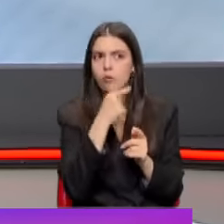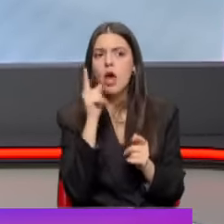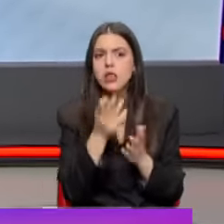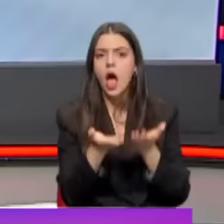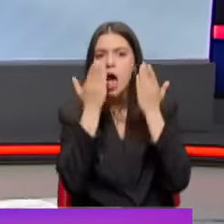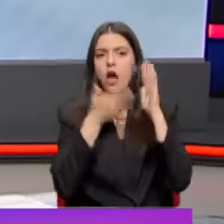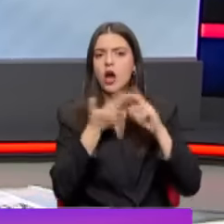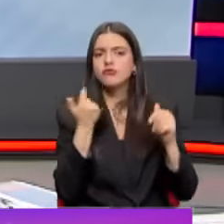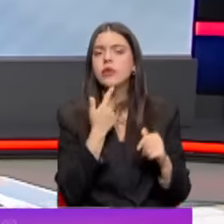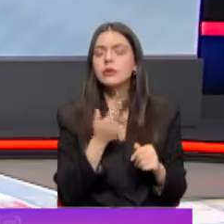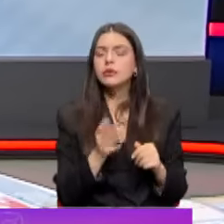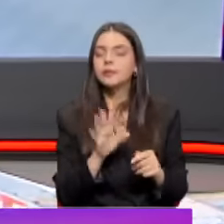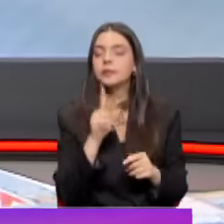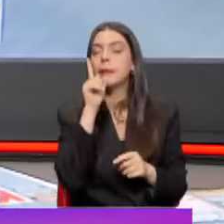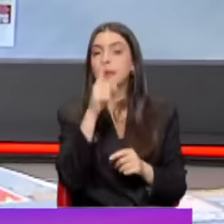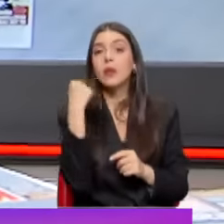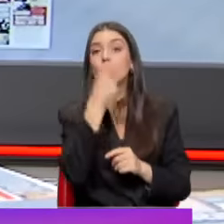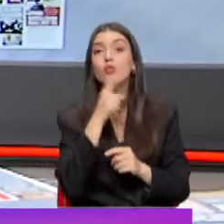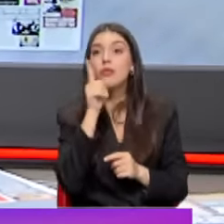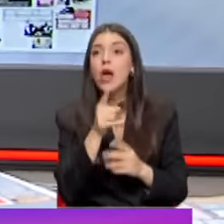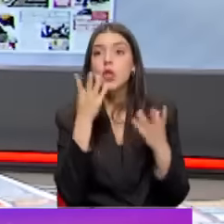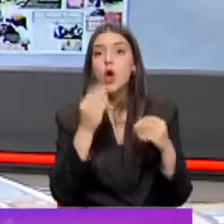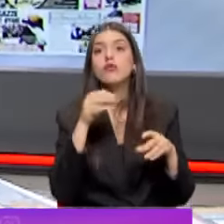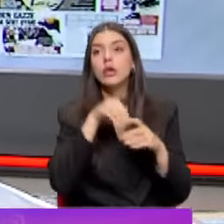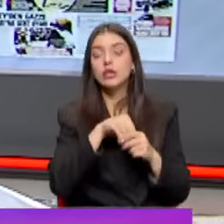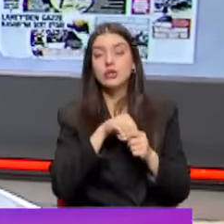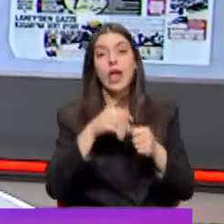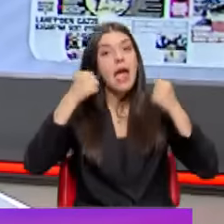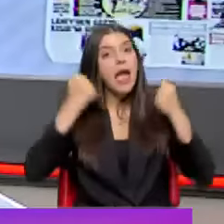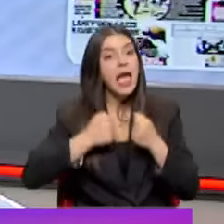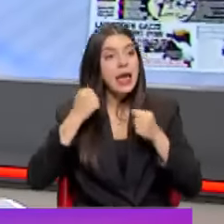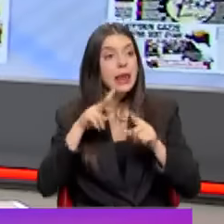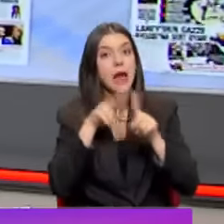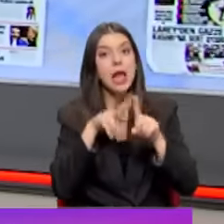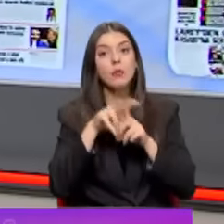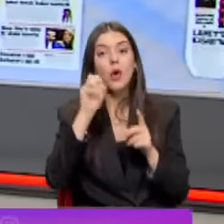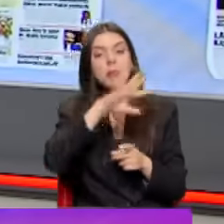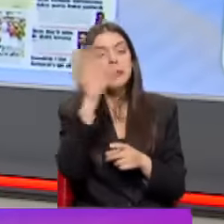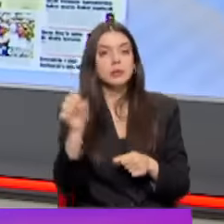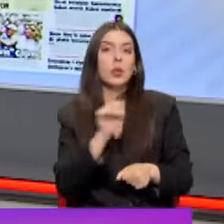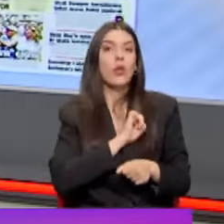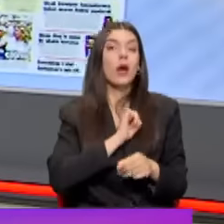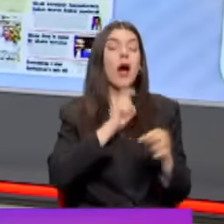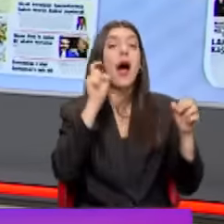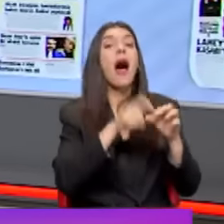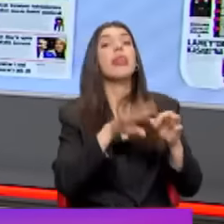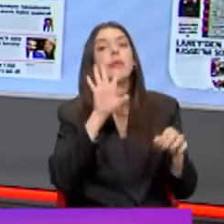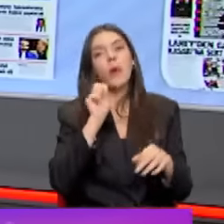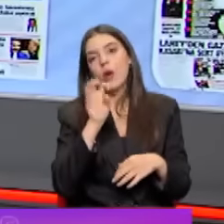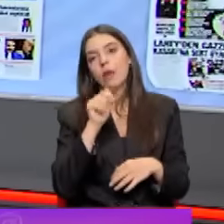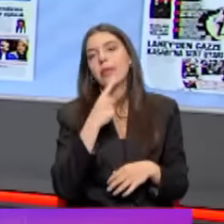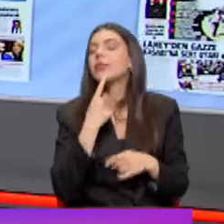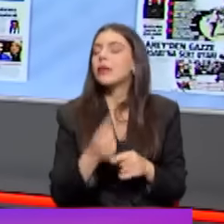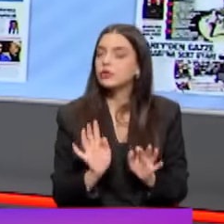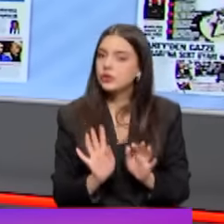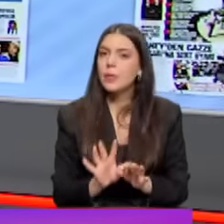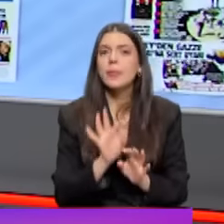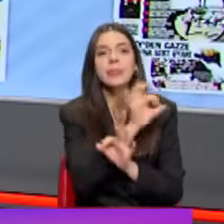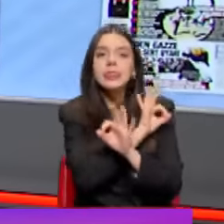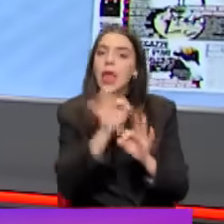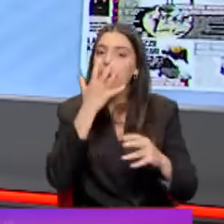E bir mülakat söz konusu olacağı için eyleme katılmaya korkuyor pek çok öğretmen özellikle atanmayan öğretmenler demişti tam da